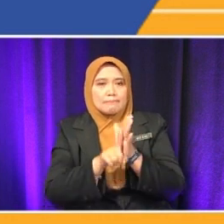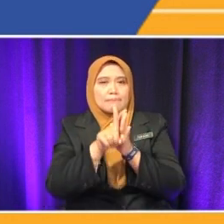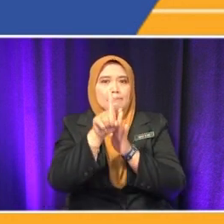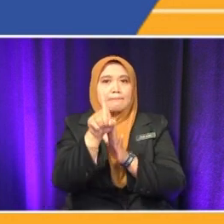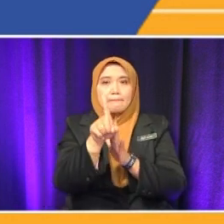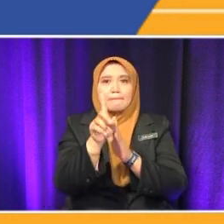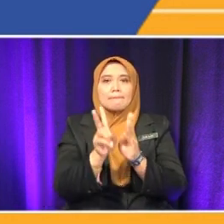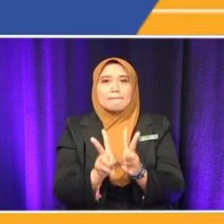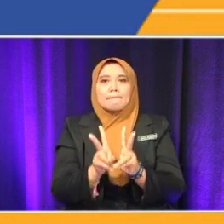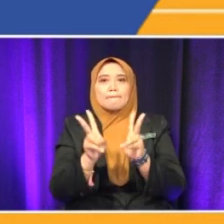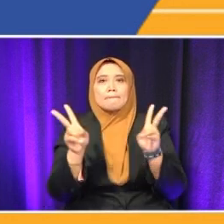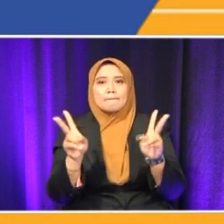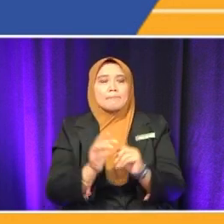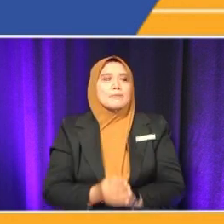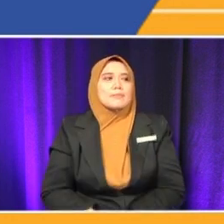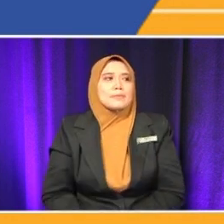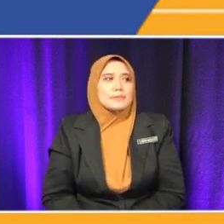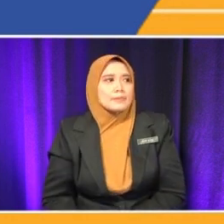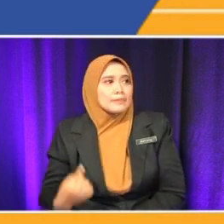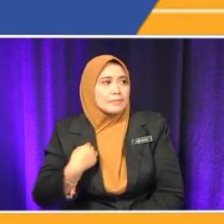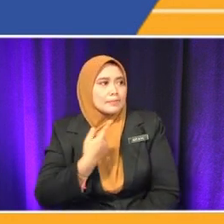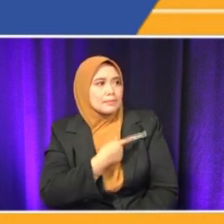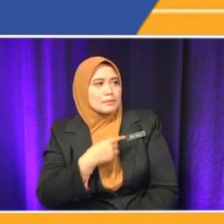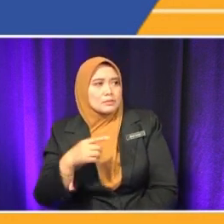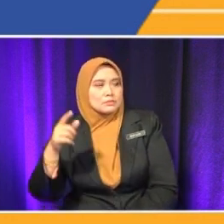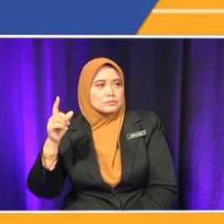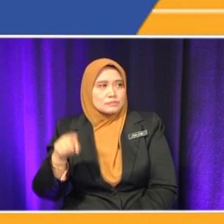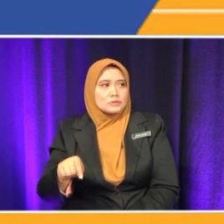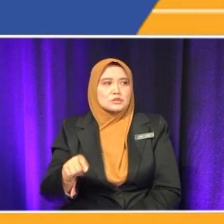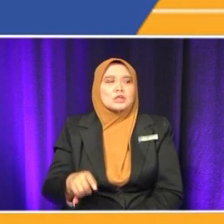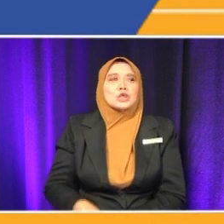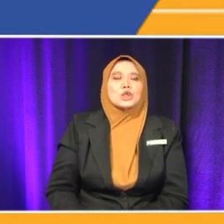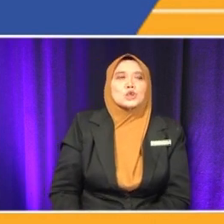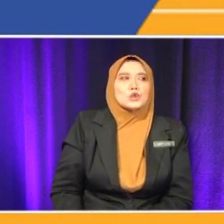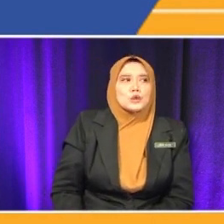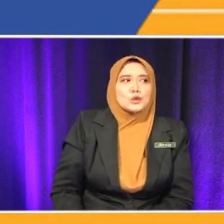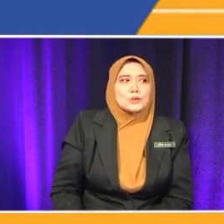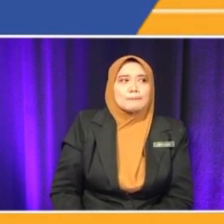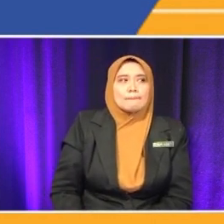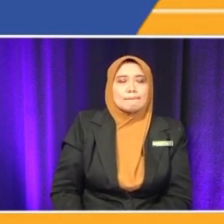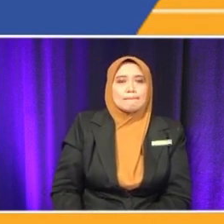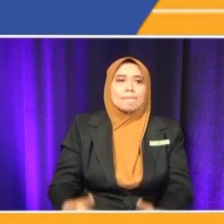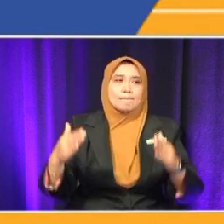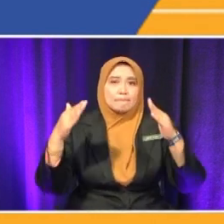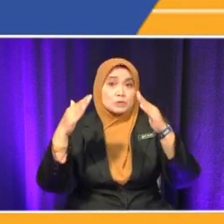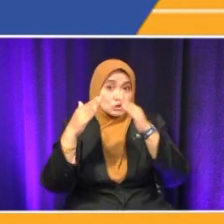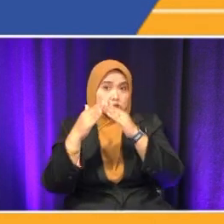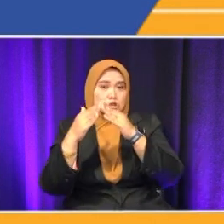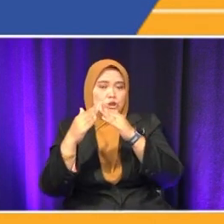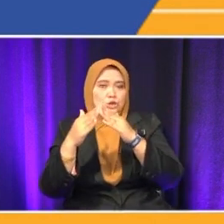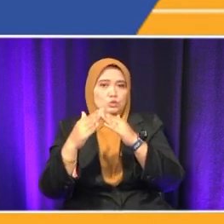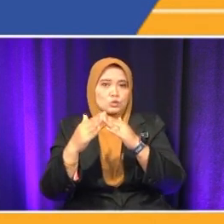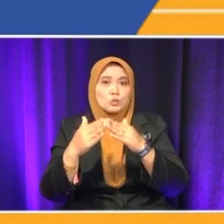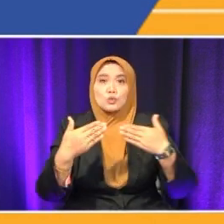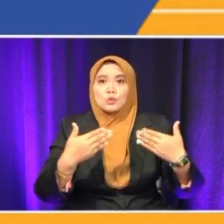lukis. Jadi, kita nampak sekarang semua bucu ni mesti berkait. Okey. Pada soalan P pergi Q, PQ